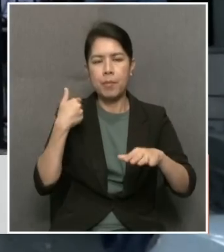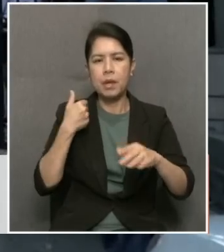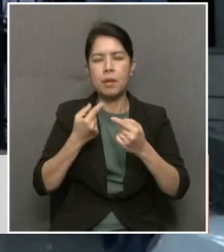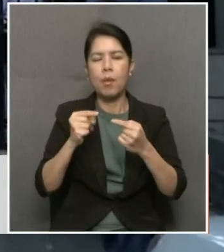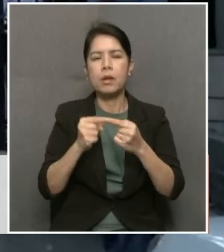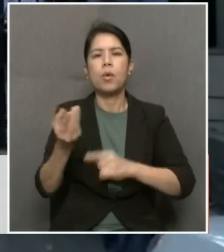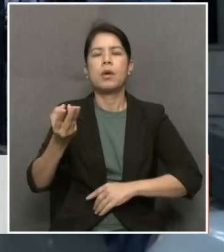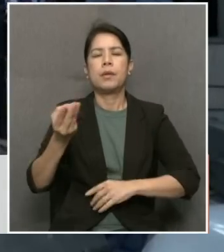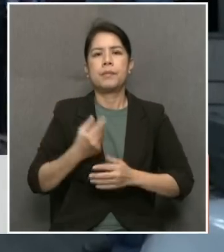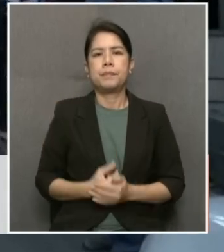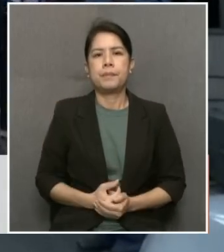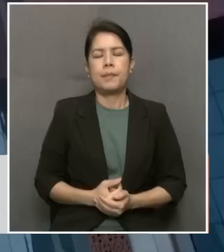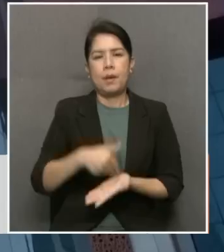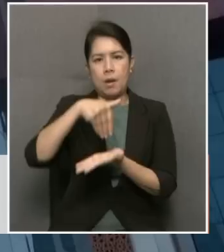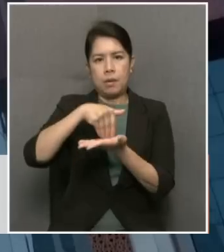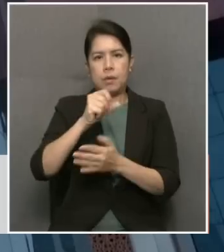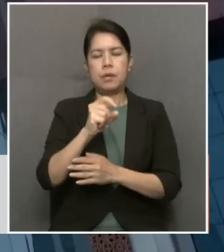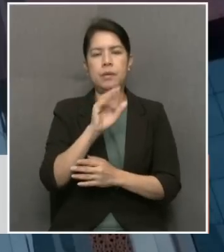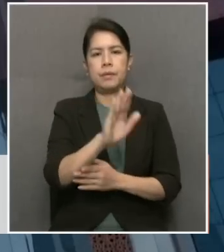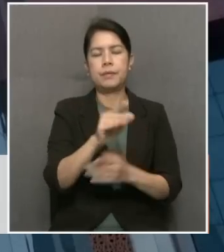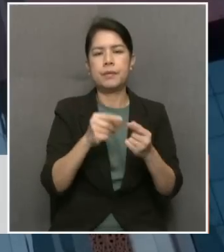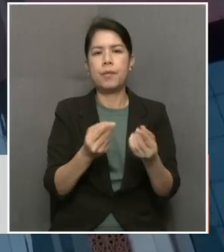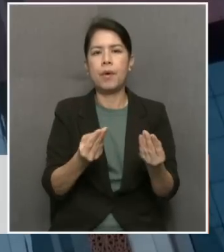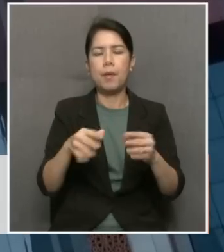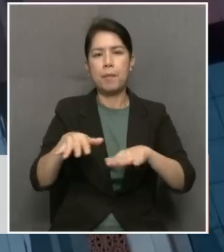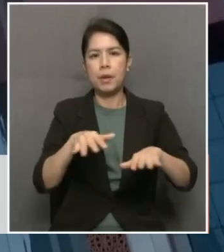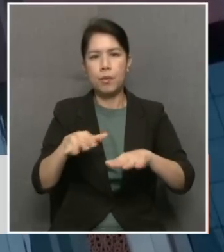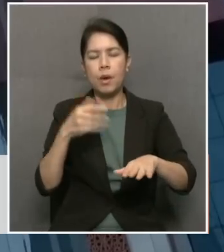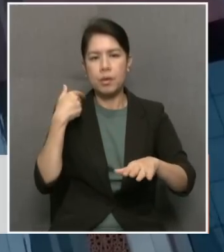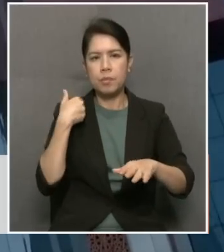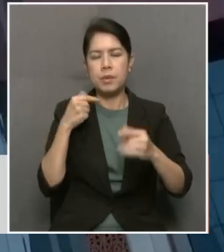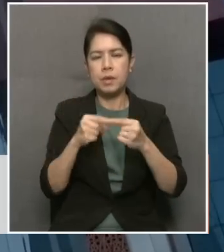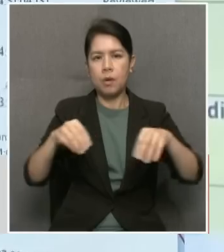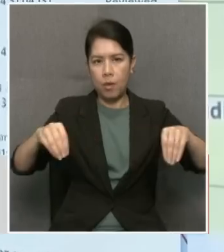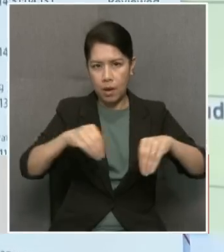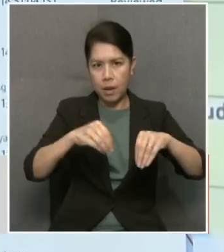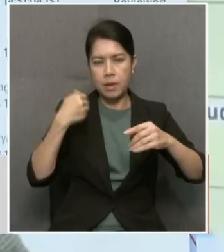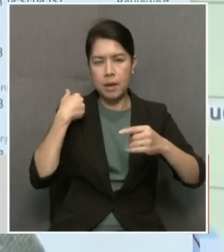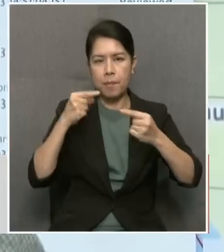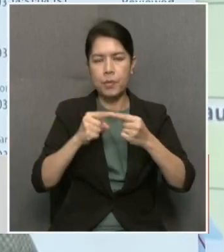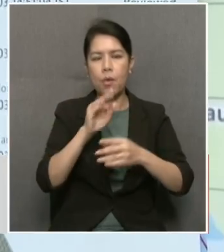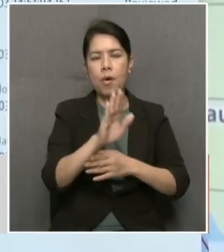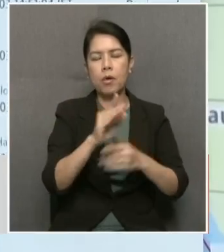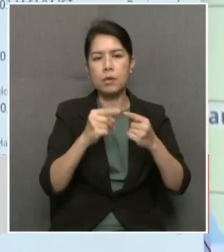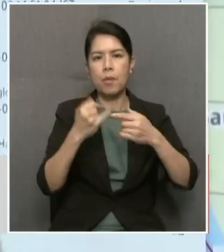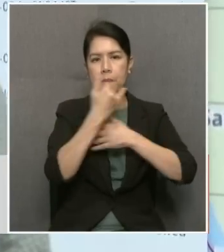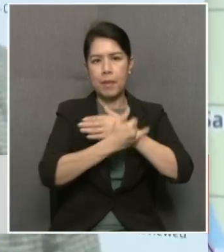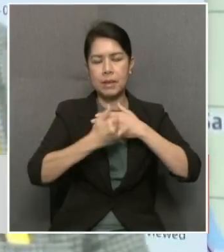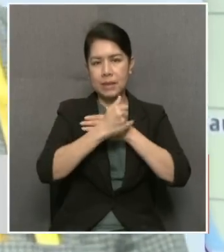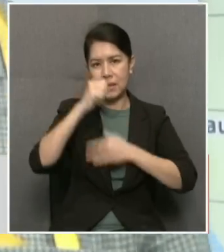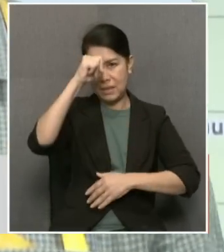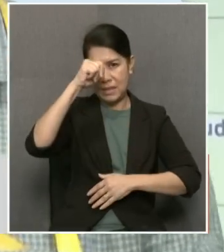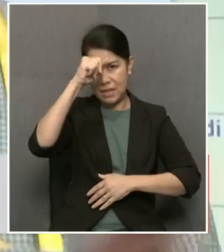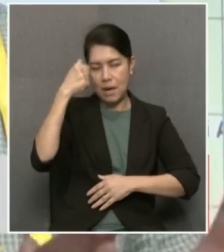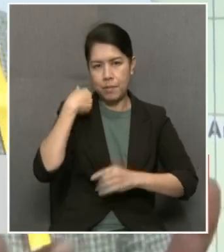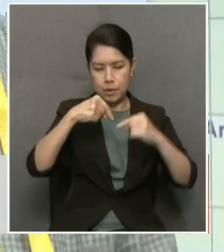ผ่นดินไหวอยู่ในเขตบัตชังทางตะวันตกของเนปาลค่ะใกล้กับชายแดนเนปาลอินเดียและเกิดในระดับความลึก10